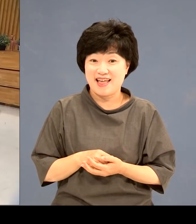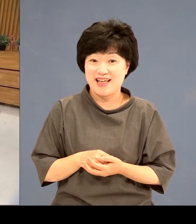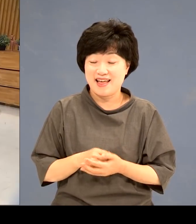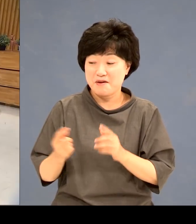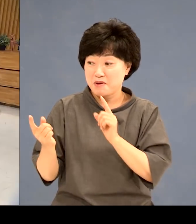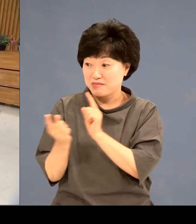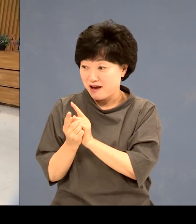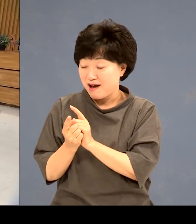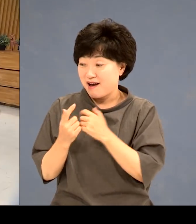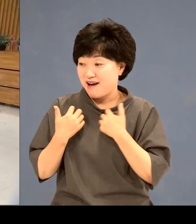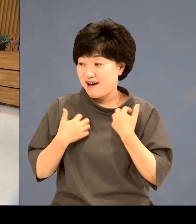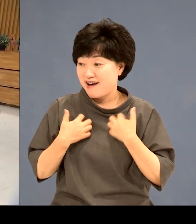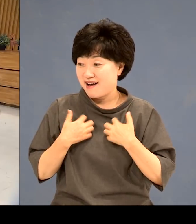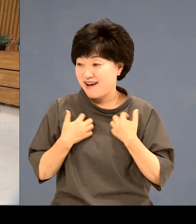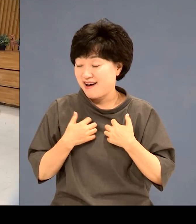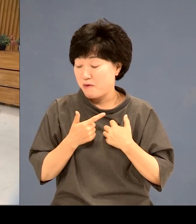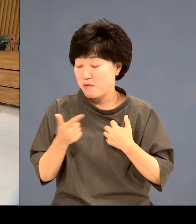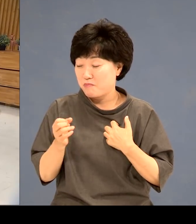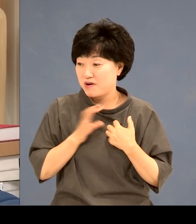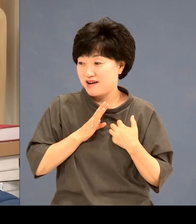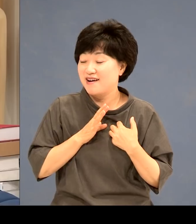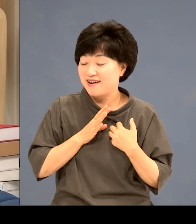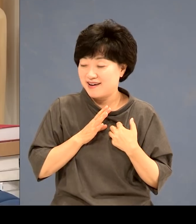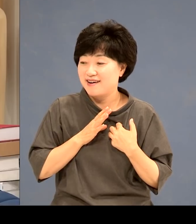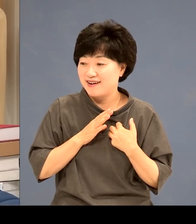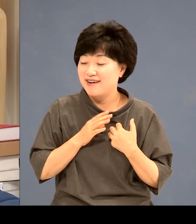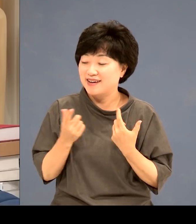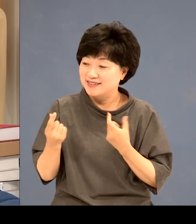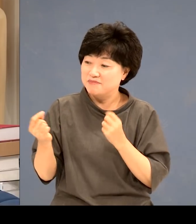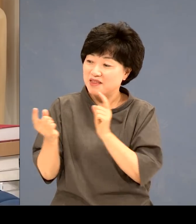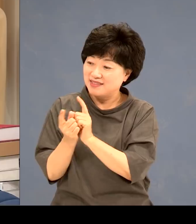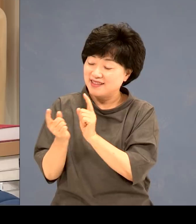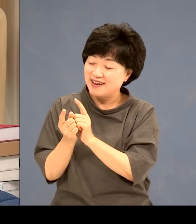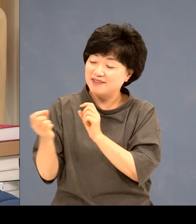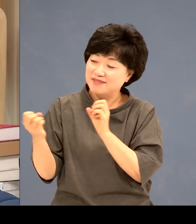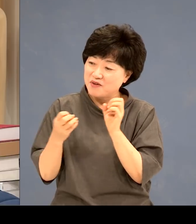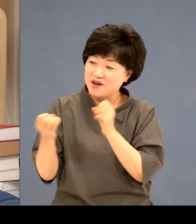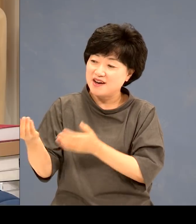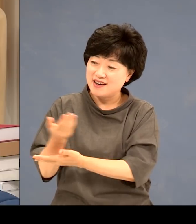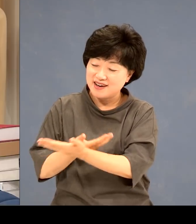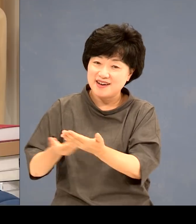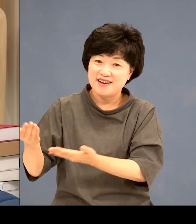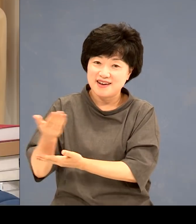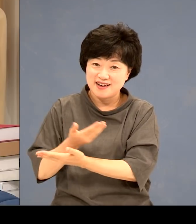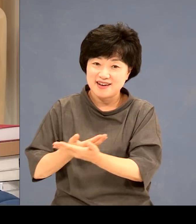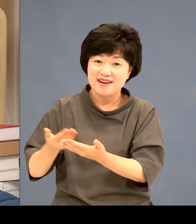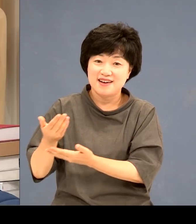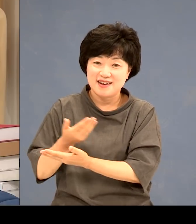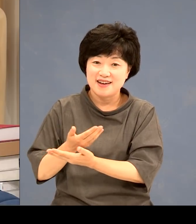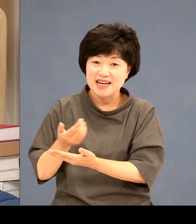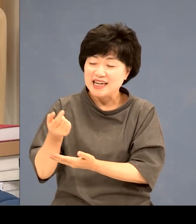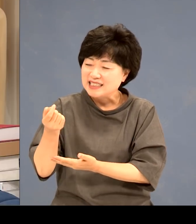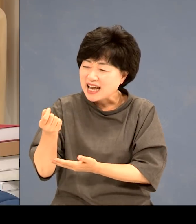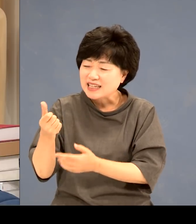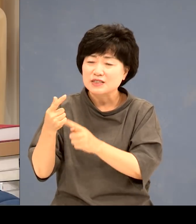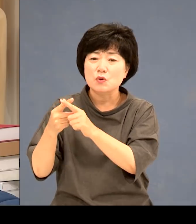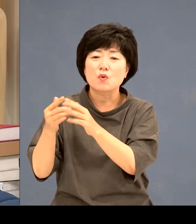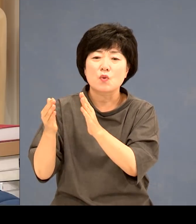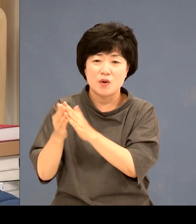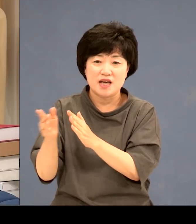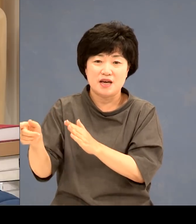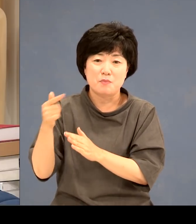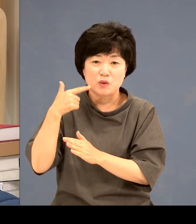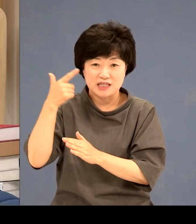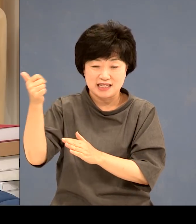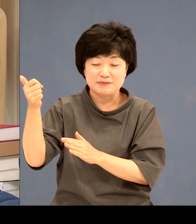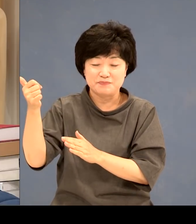거예요. 그래서 이제 이렇게 굉장히 놀랬죠. 그래서 같이 교제하고 그 목사님이 이렇게 그냥